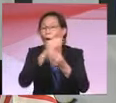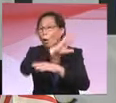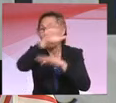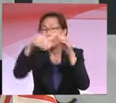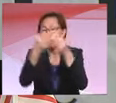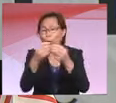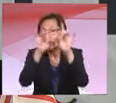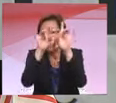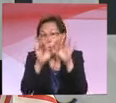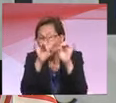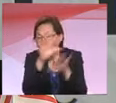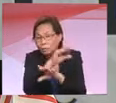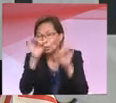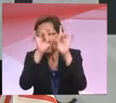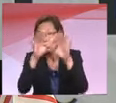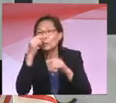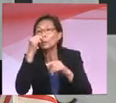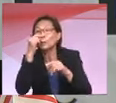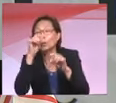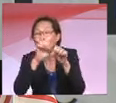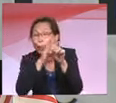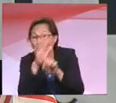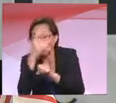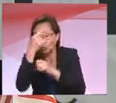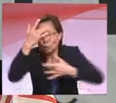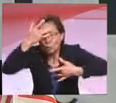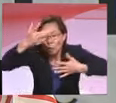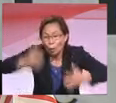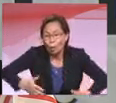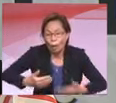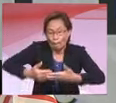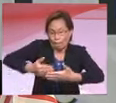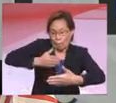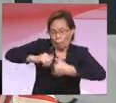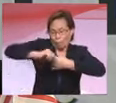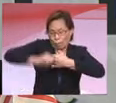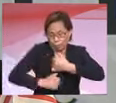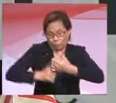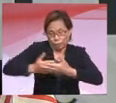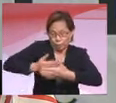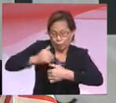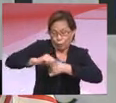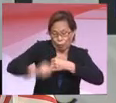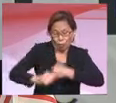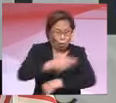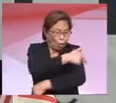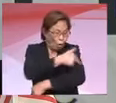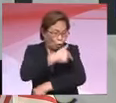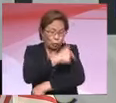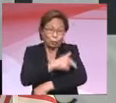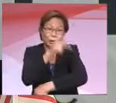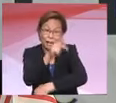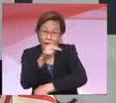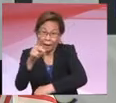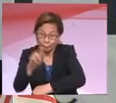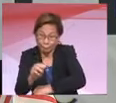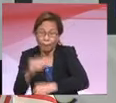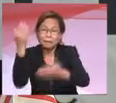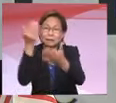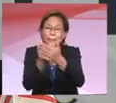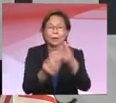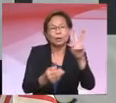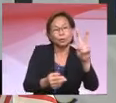kumulatif saringan dan ujian COVID-19 untuk pesakit sebelum menjalani pembedahan di Hospital Kementerian Kesihatan